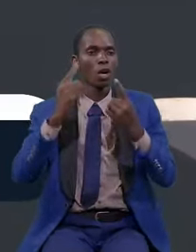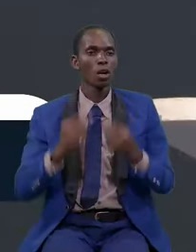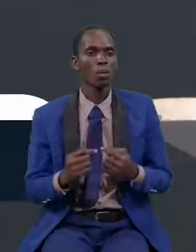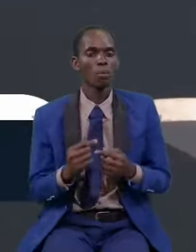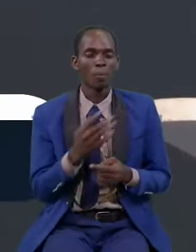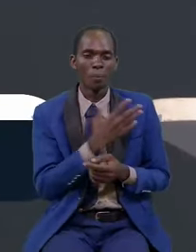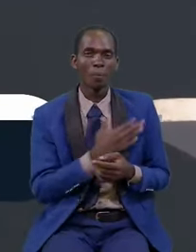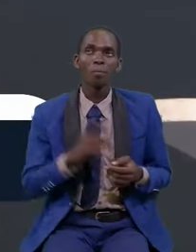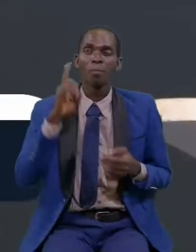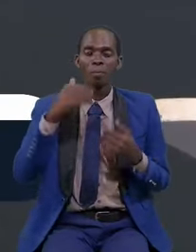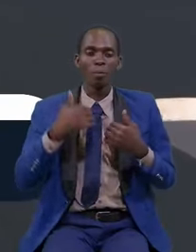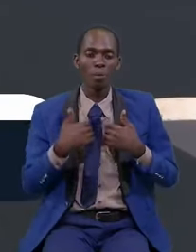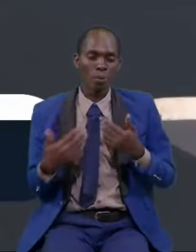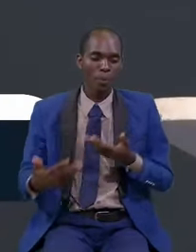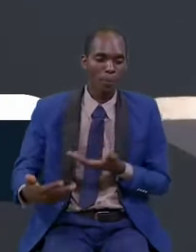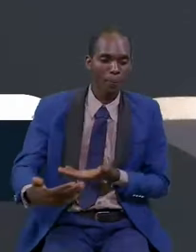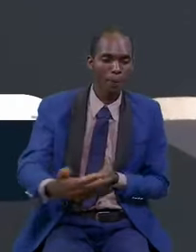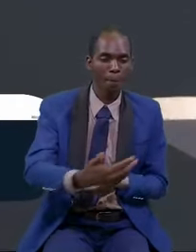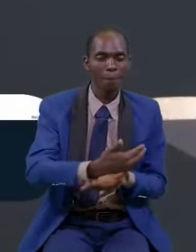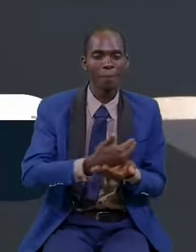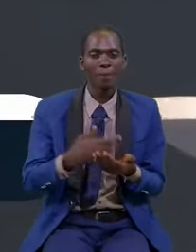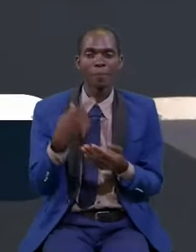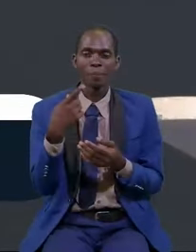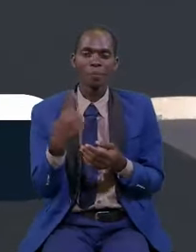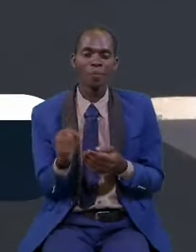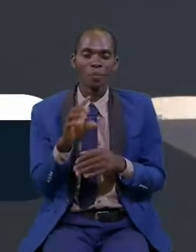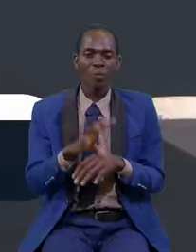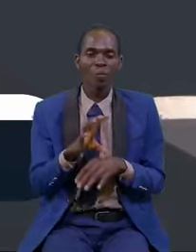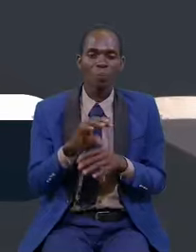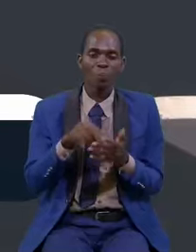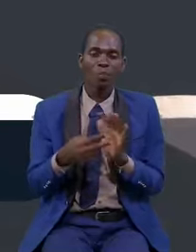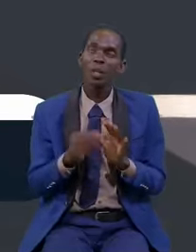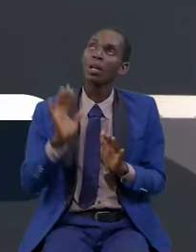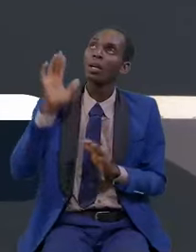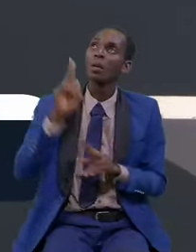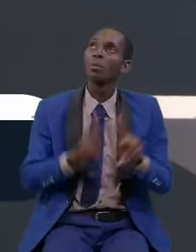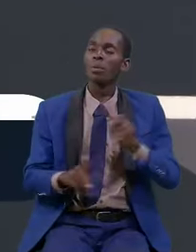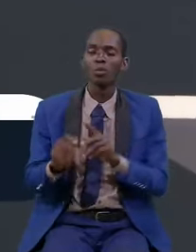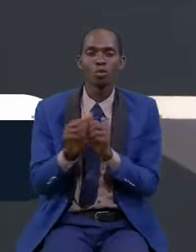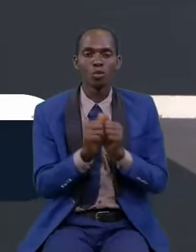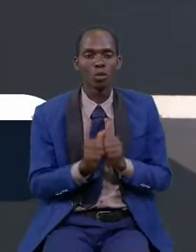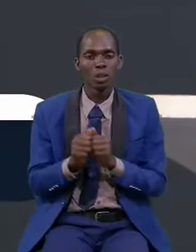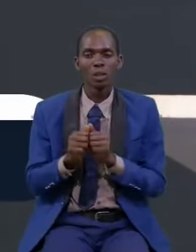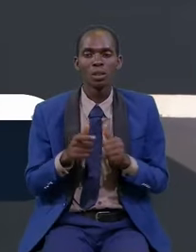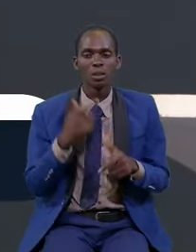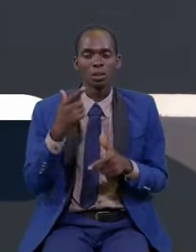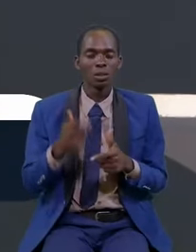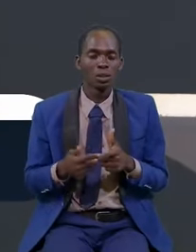ils convoquaient l'église et ils racontèrent tout ce que